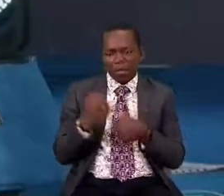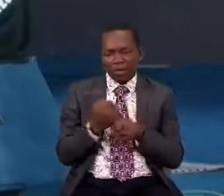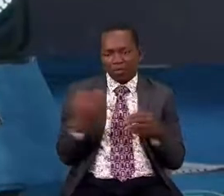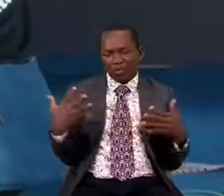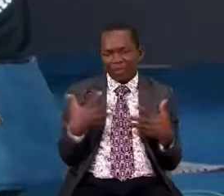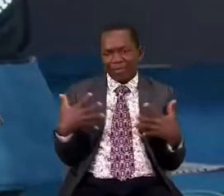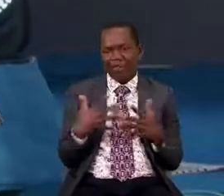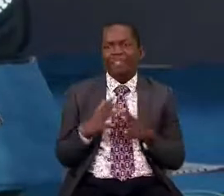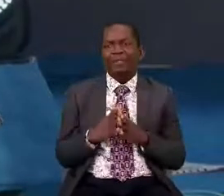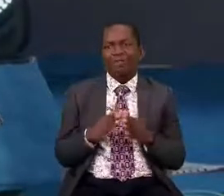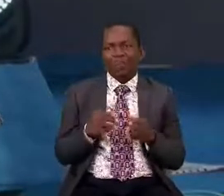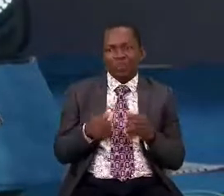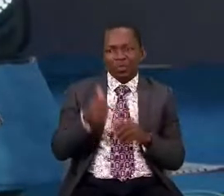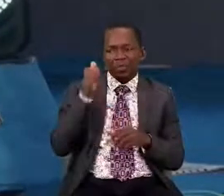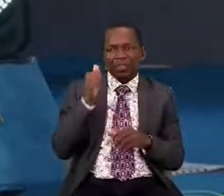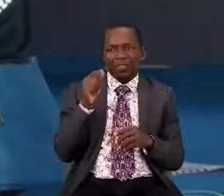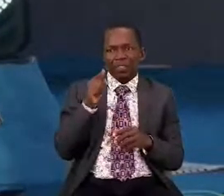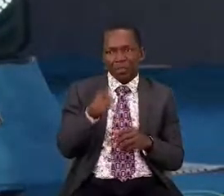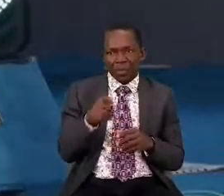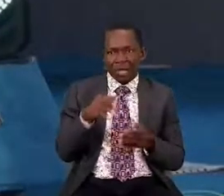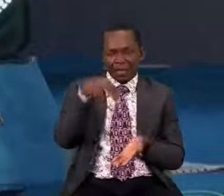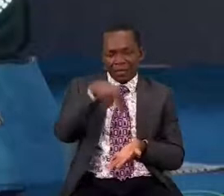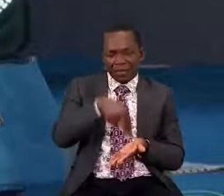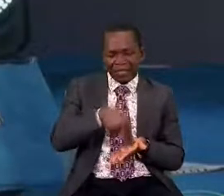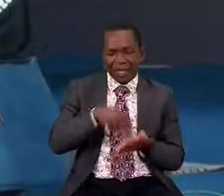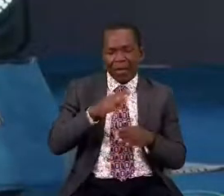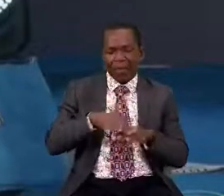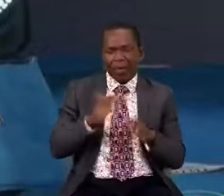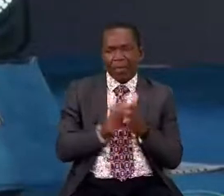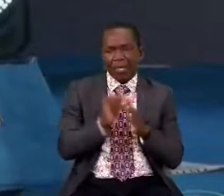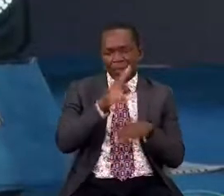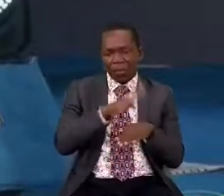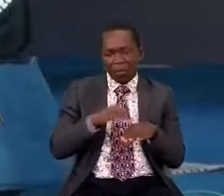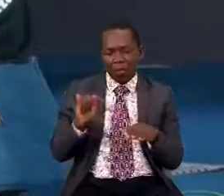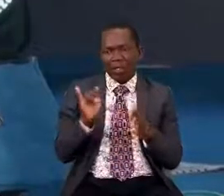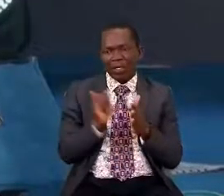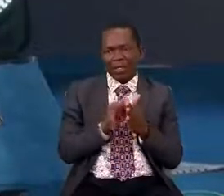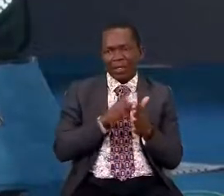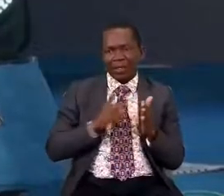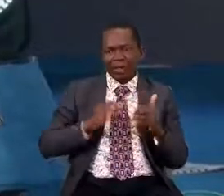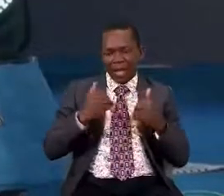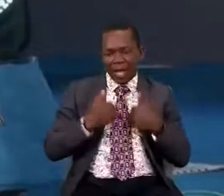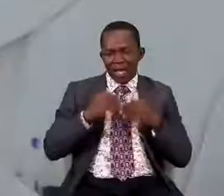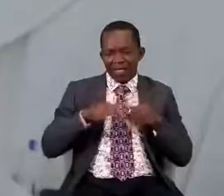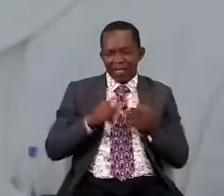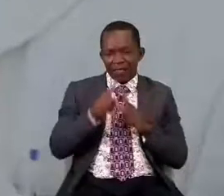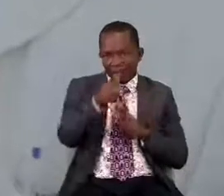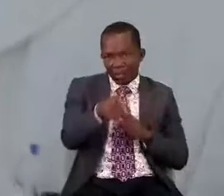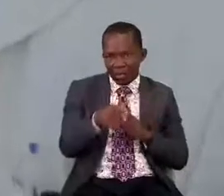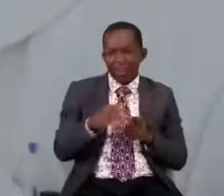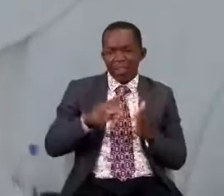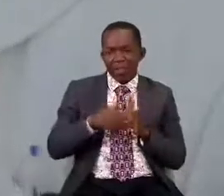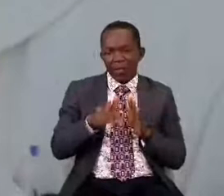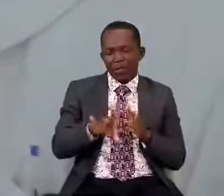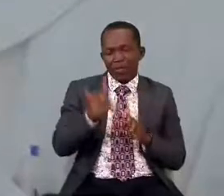t'attaches à l'appel que Dieu t'a donné, tu verras, quand tu seras là-bas, tous ces géants-là vont quitter ton